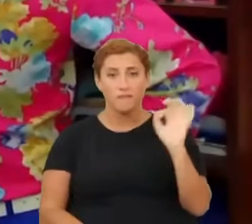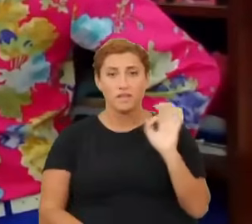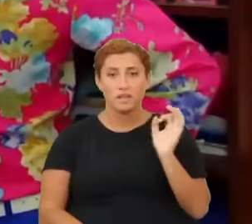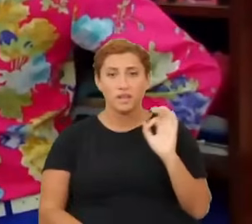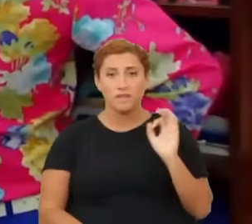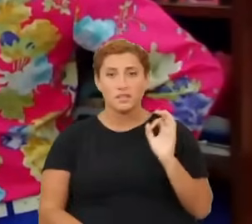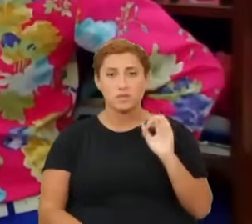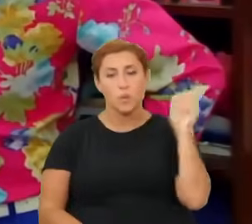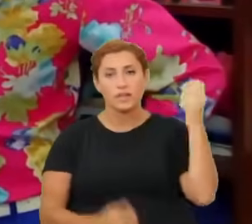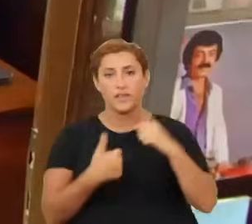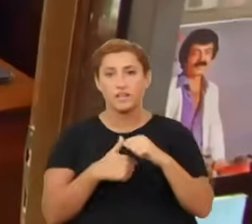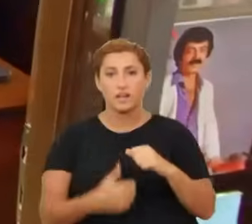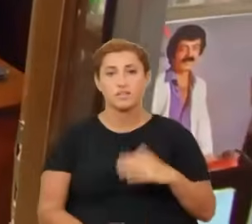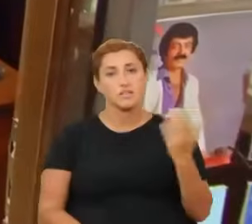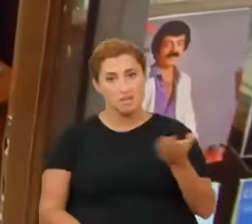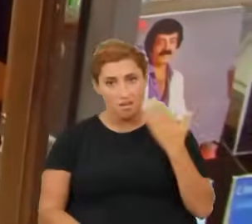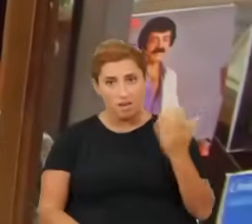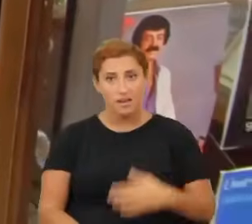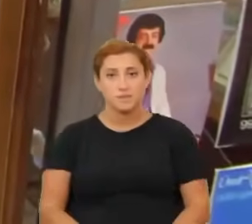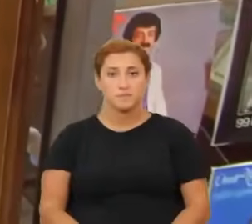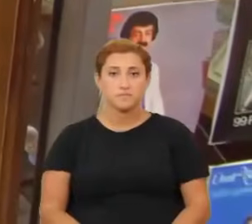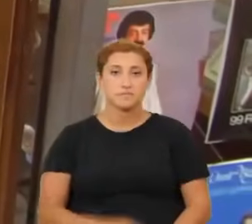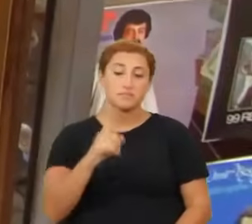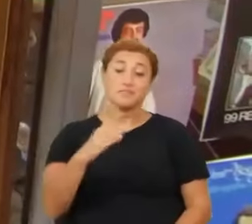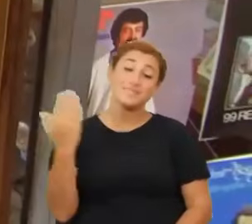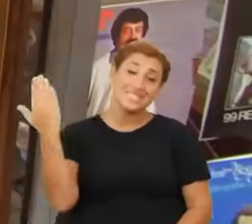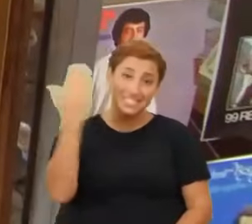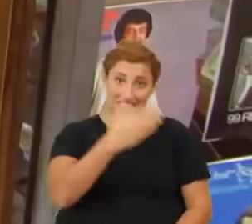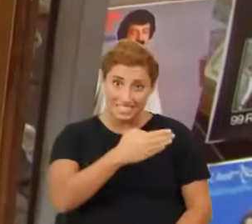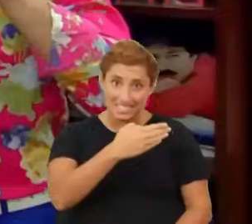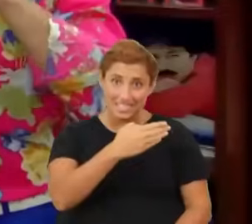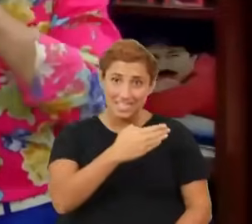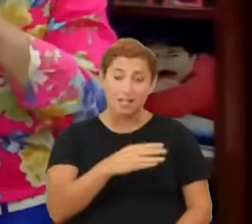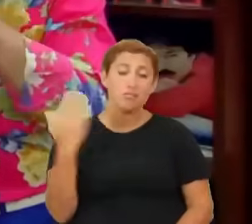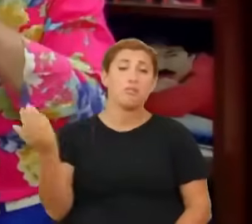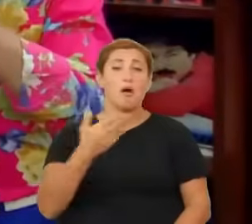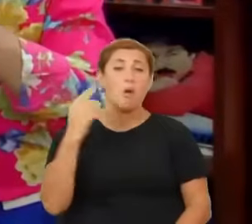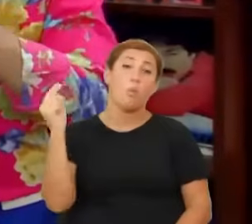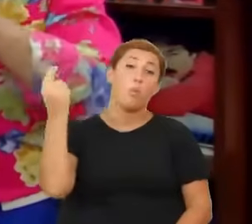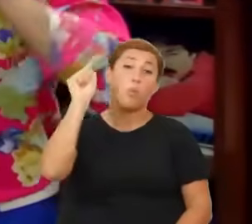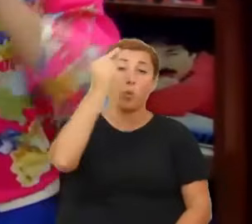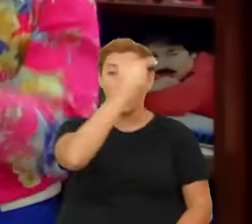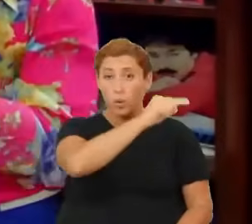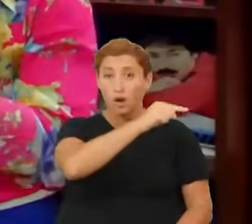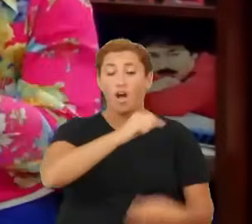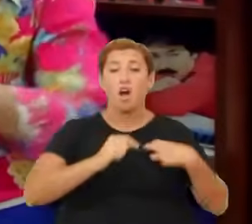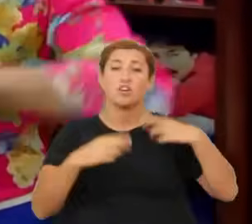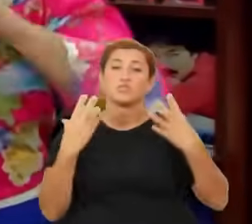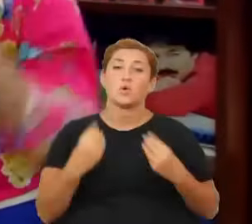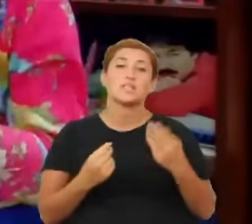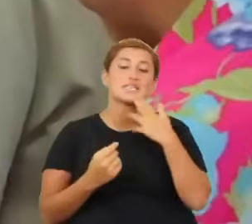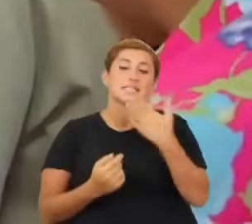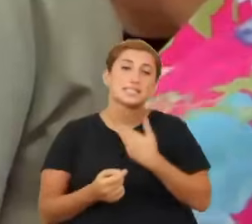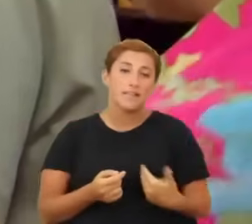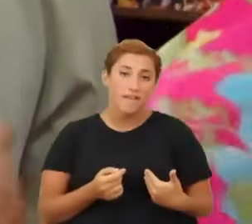Evet, orada evlendi. Ya sen git ta oraya, aşık ol.